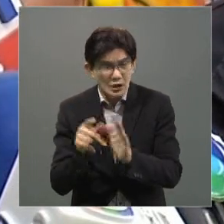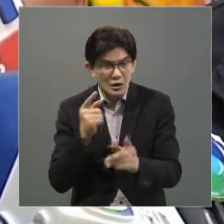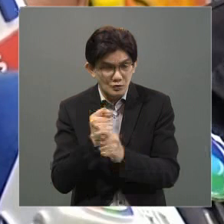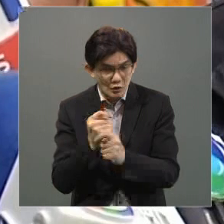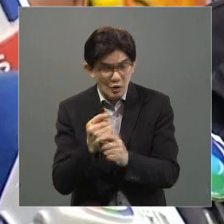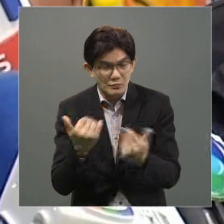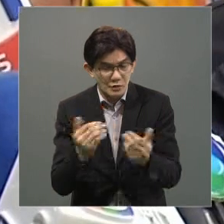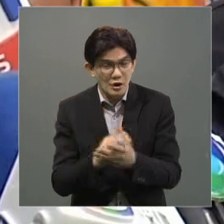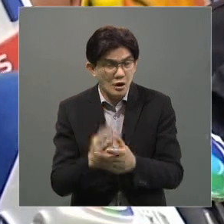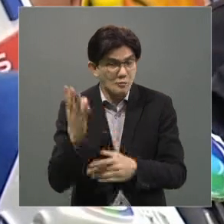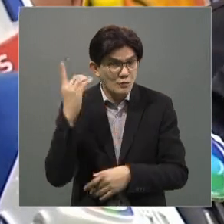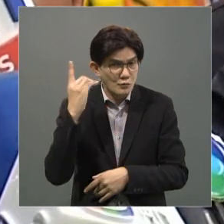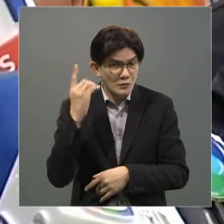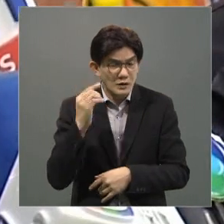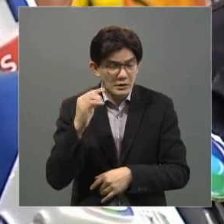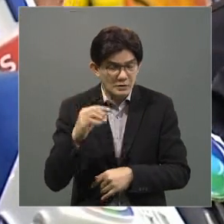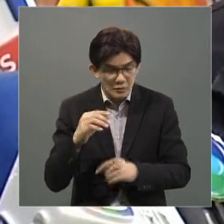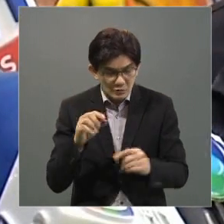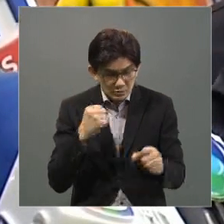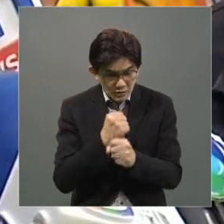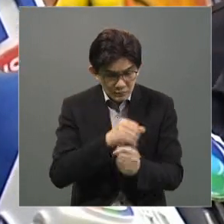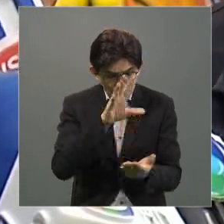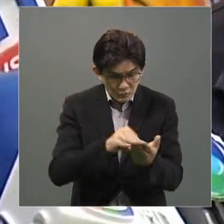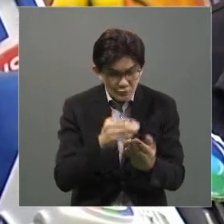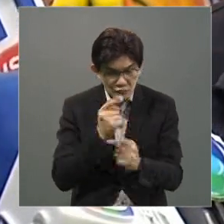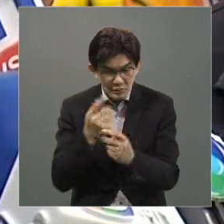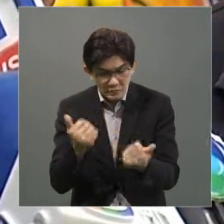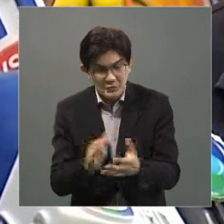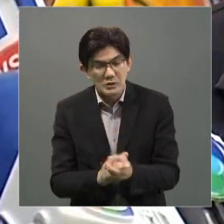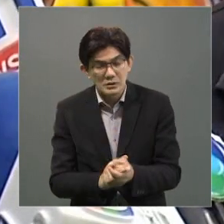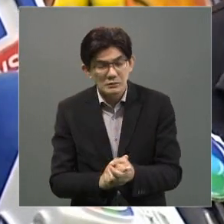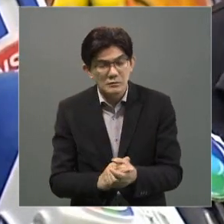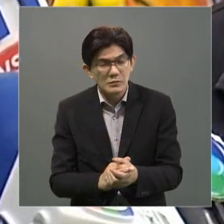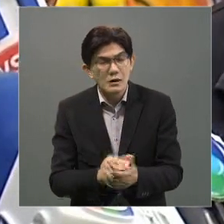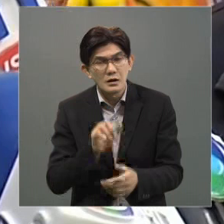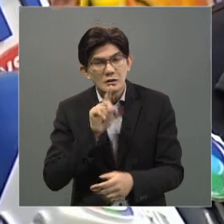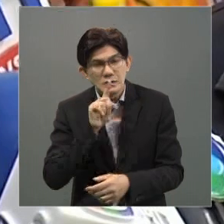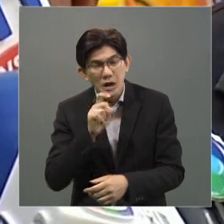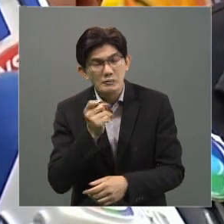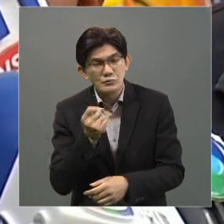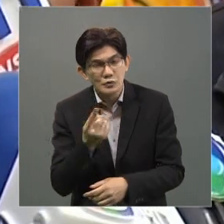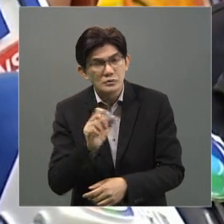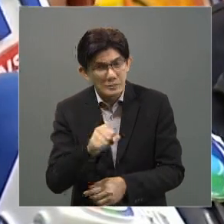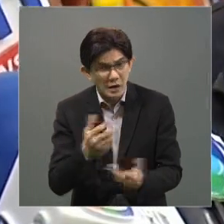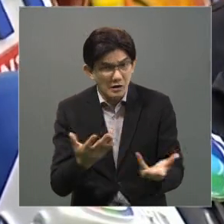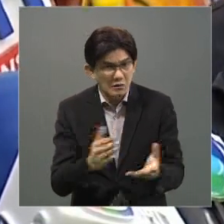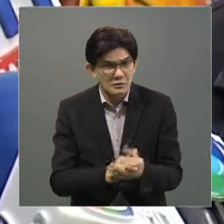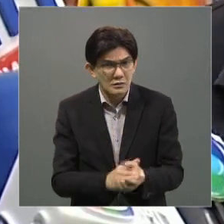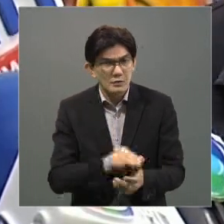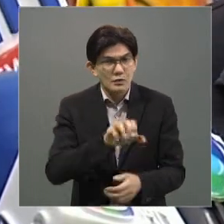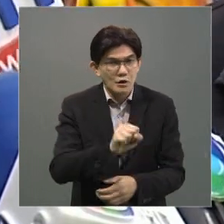อบวันนี้หลายคนอาจจะแย้งว่างั้นเรียกกระทู้สดเหรอทีนี้ผมก็จะคิดดูไอ้คำว่าส